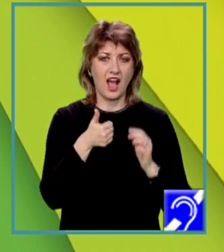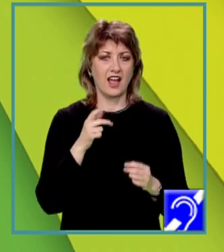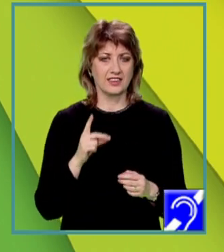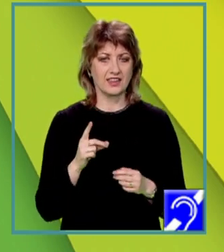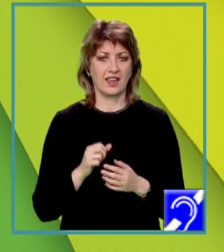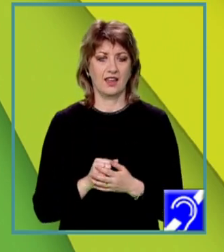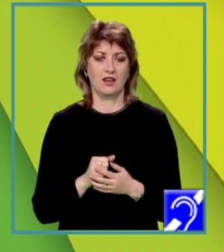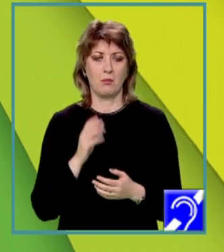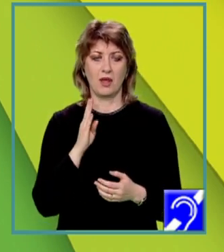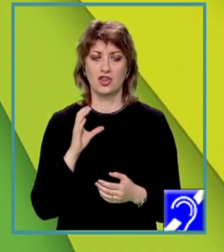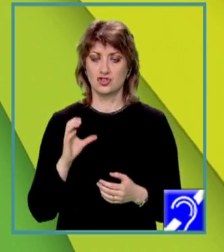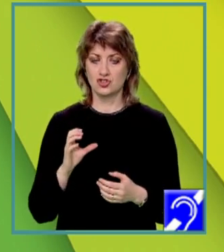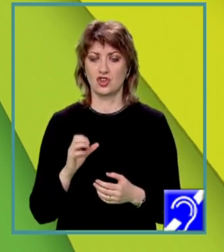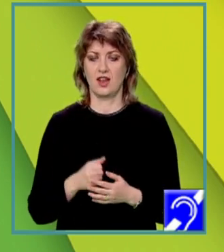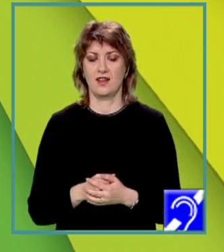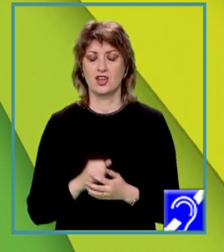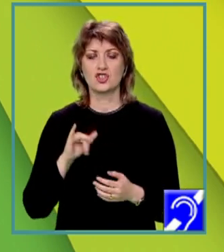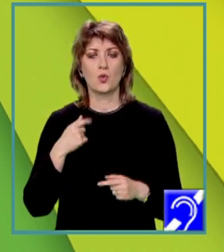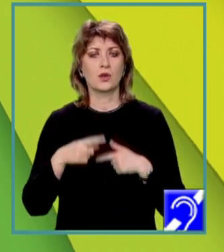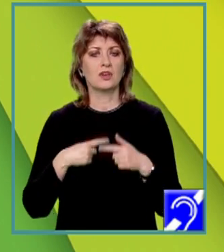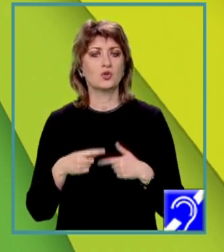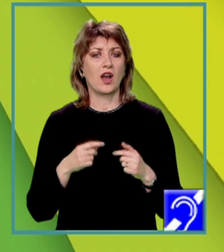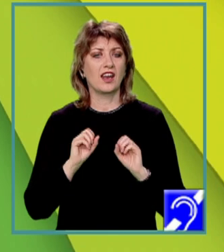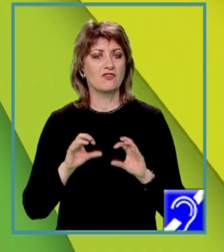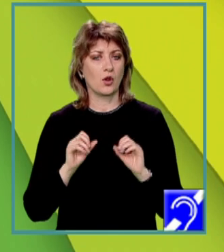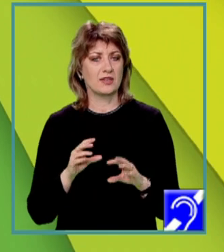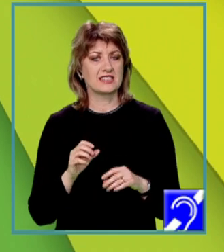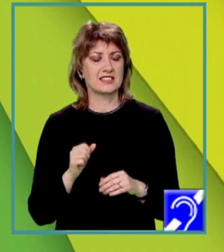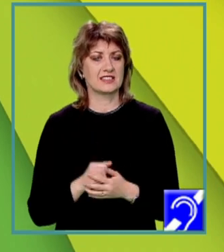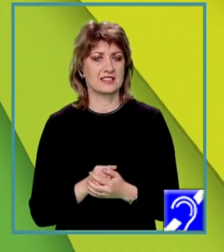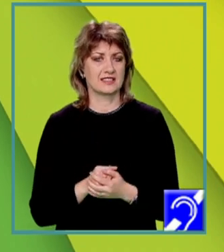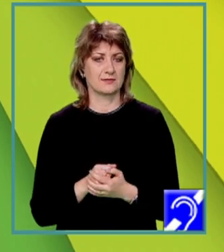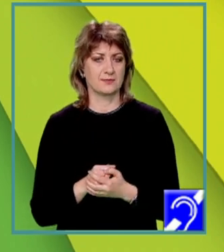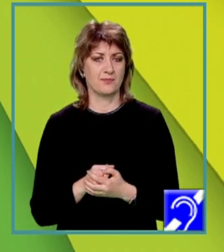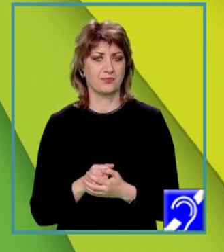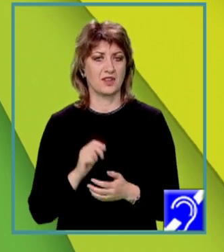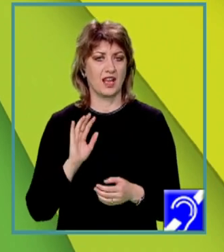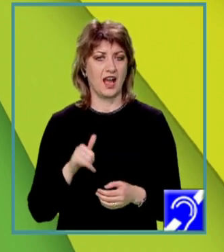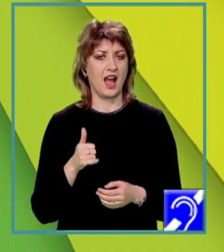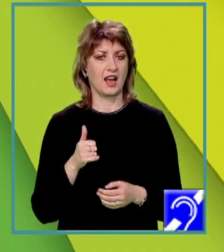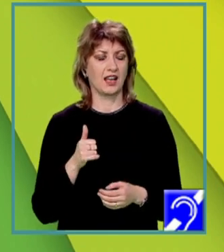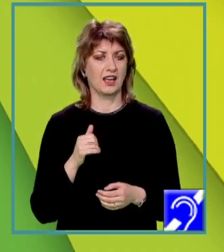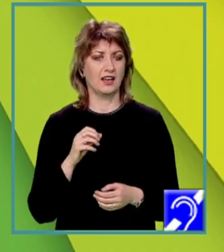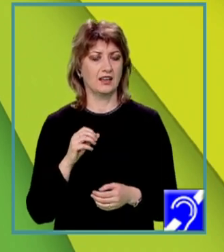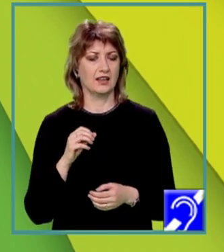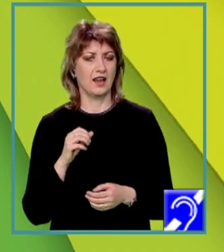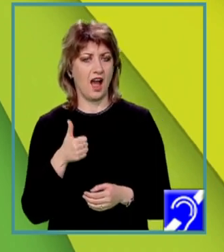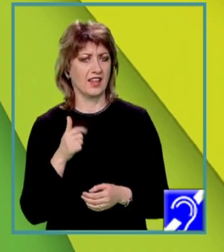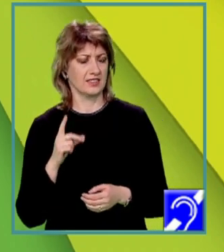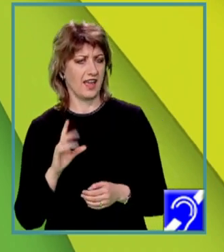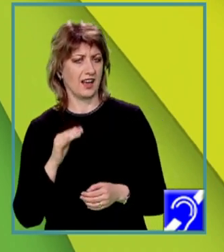D aparține lui BC și următoarele informații segmentul b d are 9 cm și cateta AC are